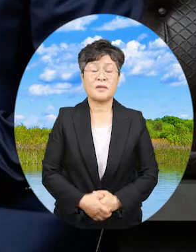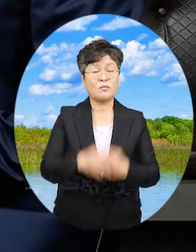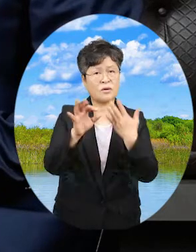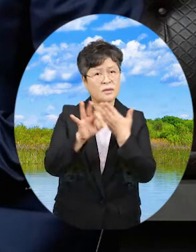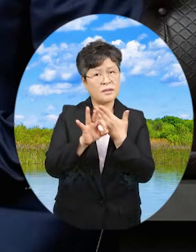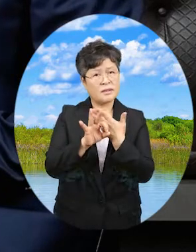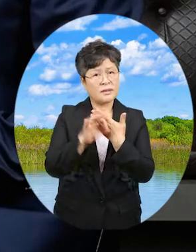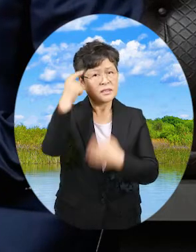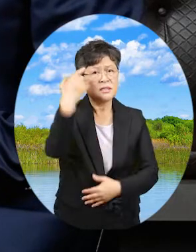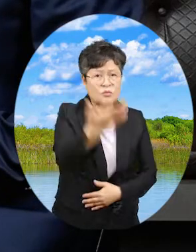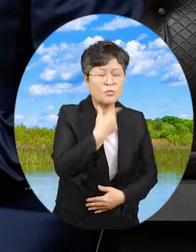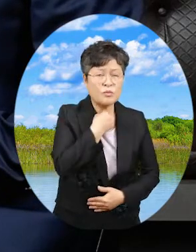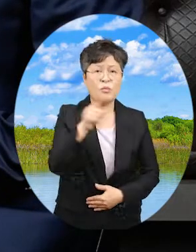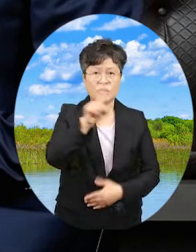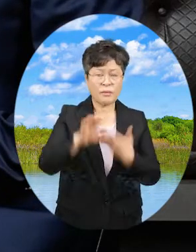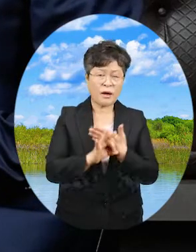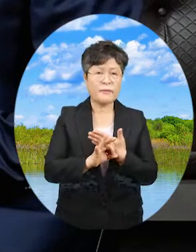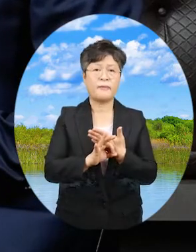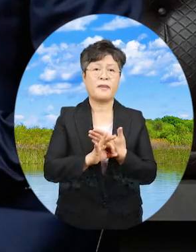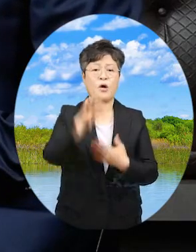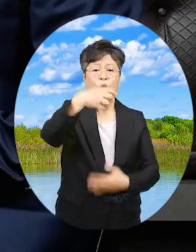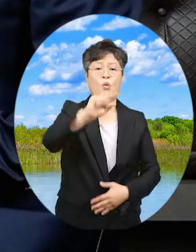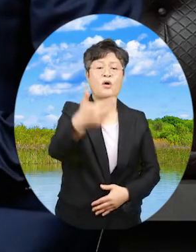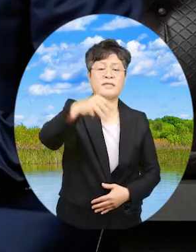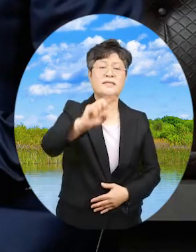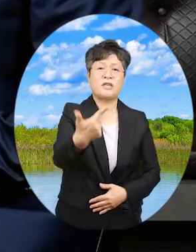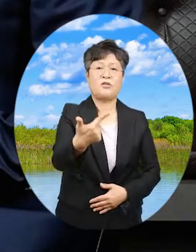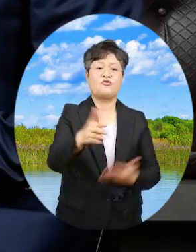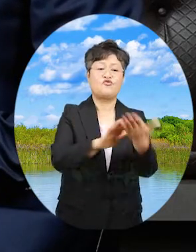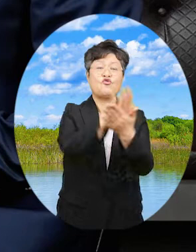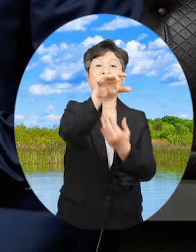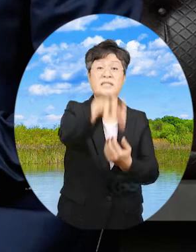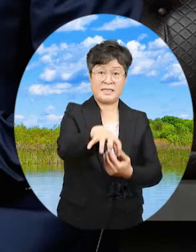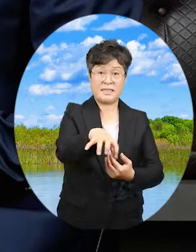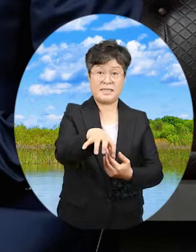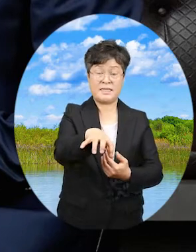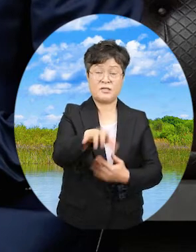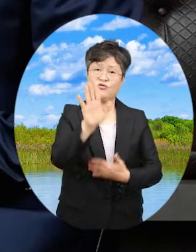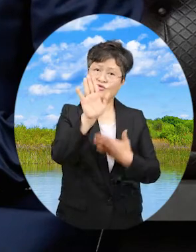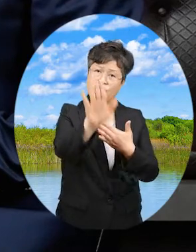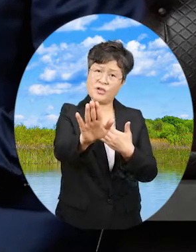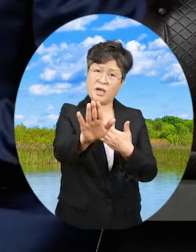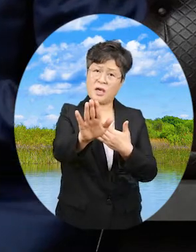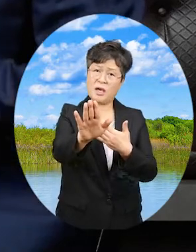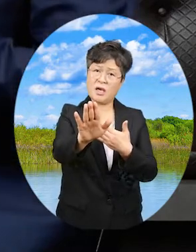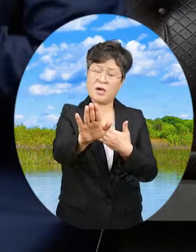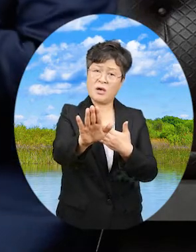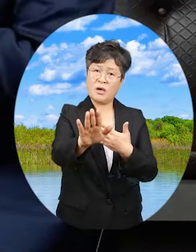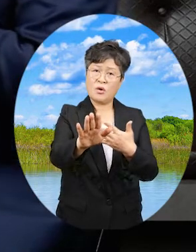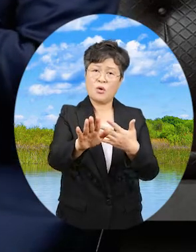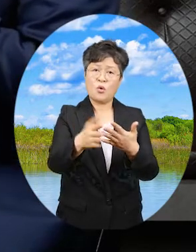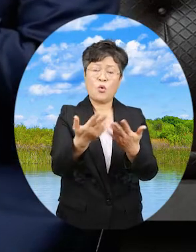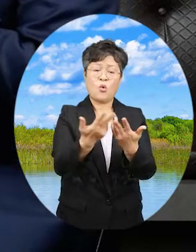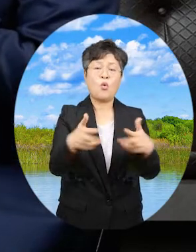광교 신도시, 광교 1동 2동 행정구역상 그런데, 가장 수원에서는 핫플레이스고, 네. 가장 땅값과 집값이